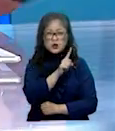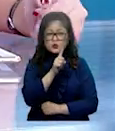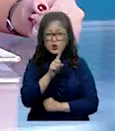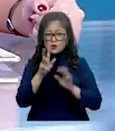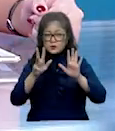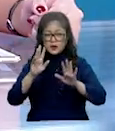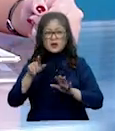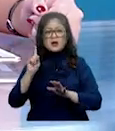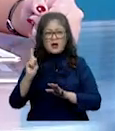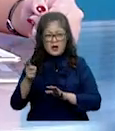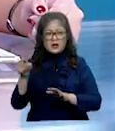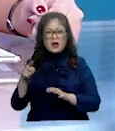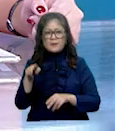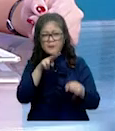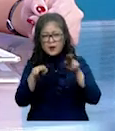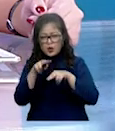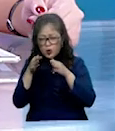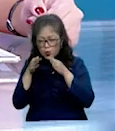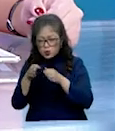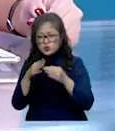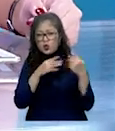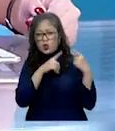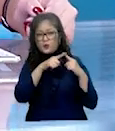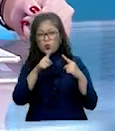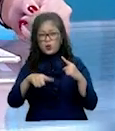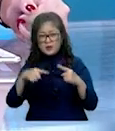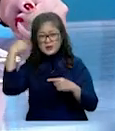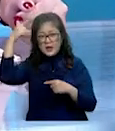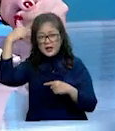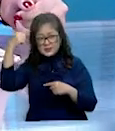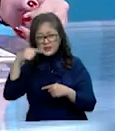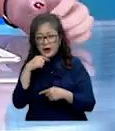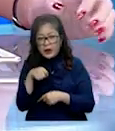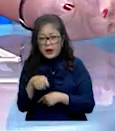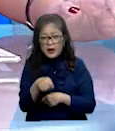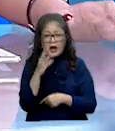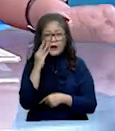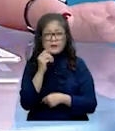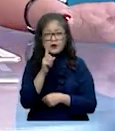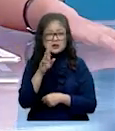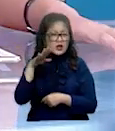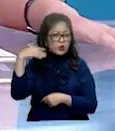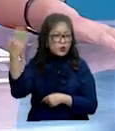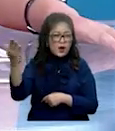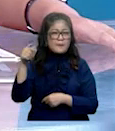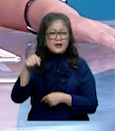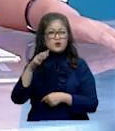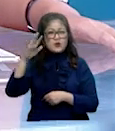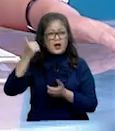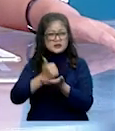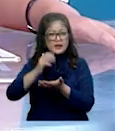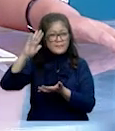mendapat pemantauan khusus oleh petugas haji. Sementara seorang kakek berusia hampir satu abad dari Blitar, Jawa Timur bersemangat